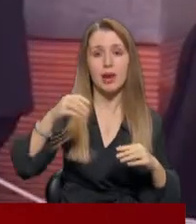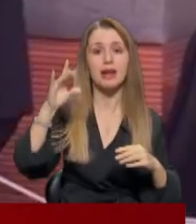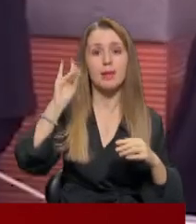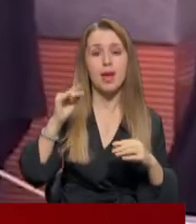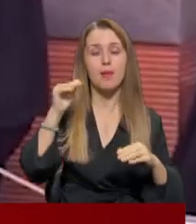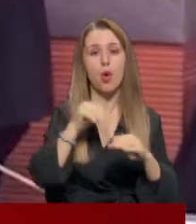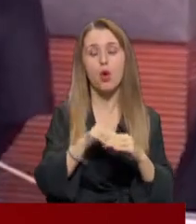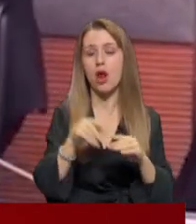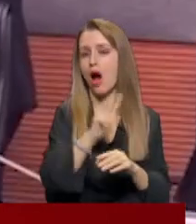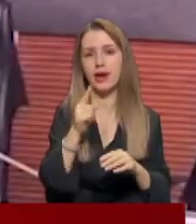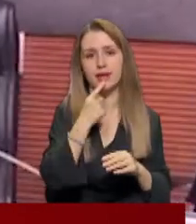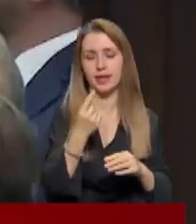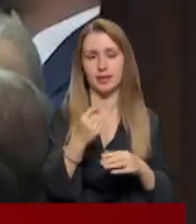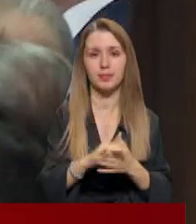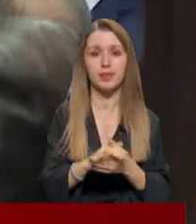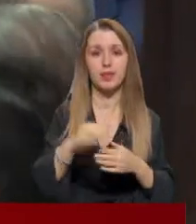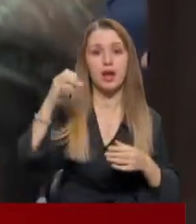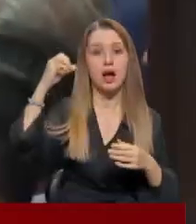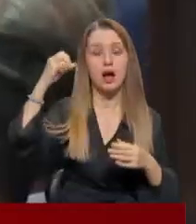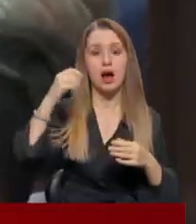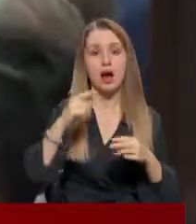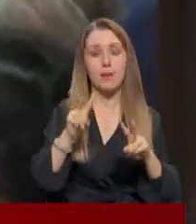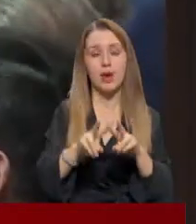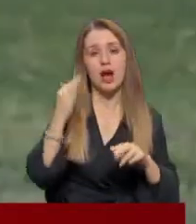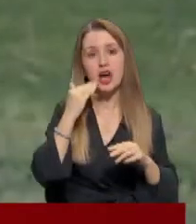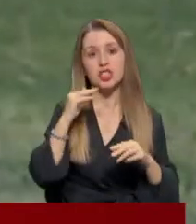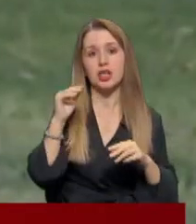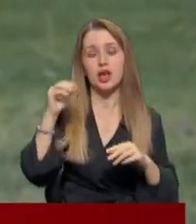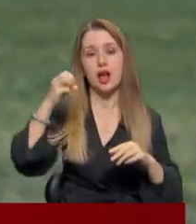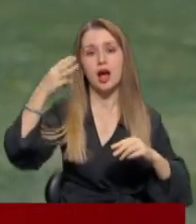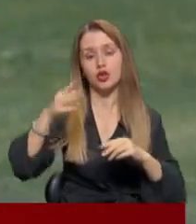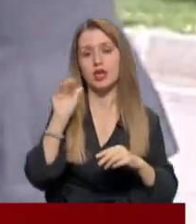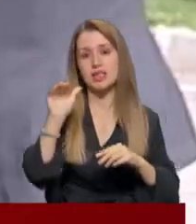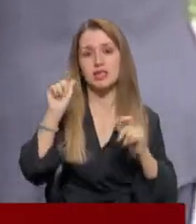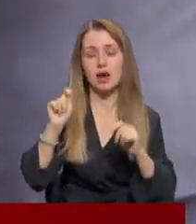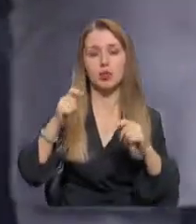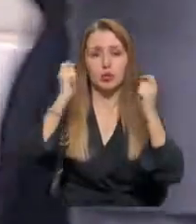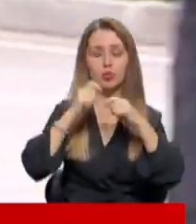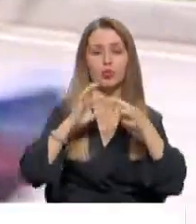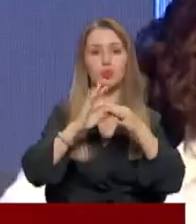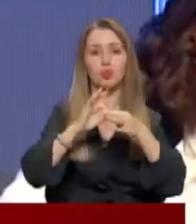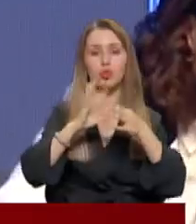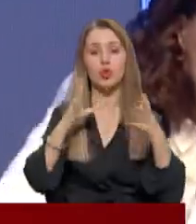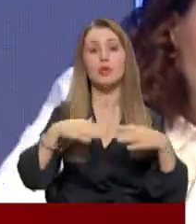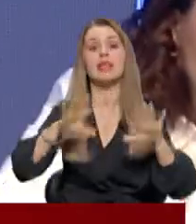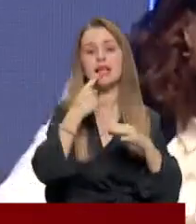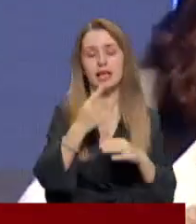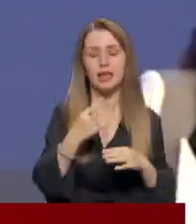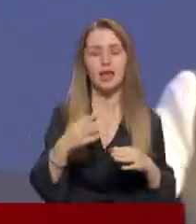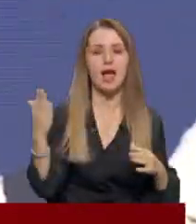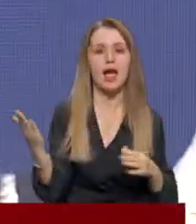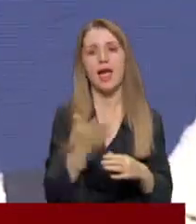MHP oylarıyla reddedildi komisyonda. Akşener Erdoğan'a seslendi. Amacınız başörtüsü sorunu çözmek değilmiş diyerek. Hey